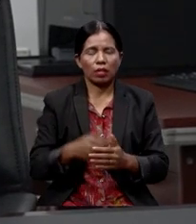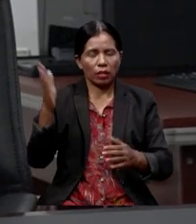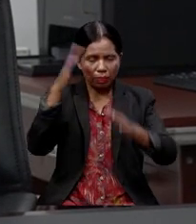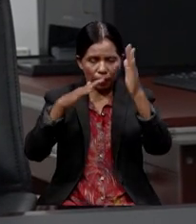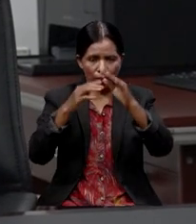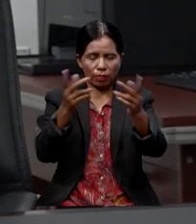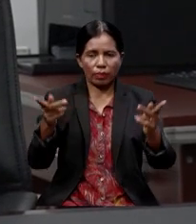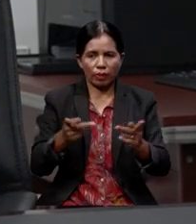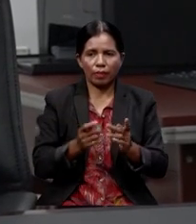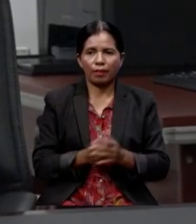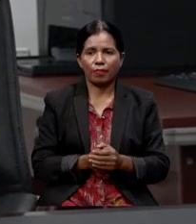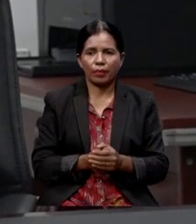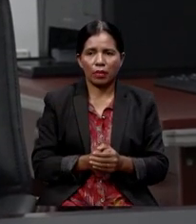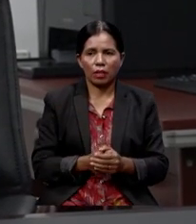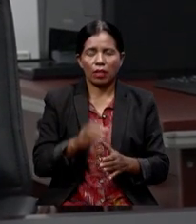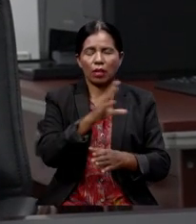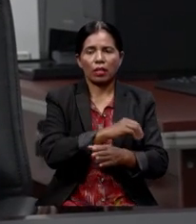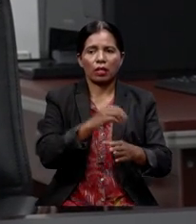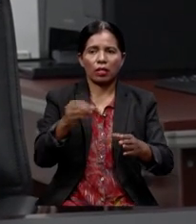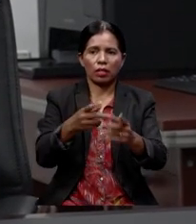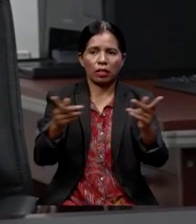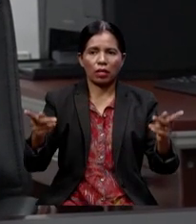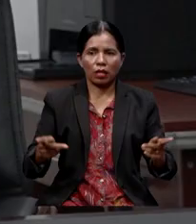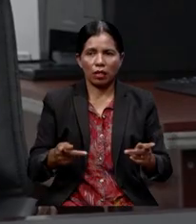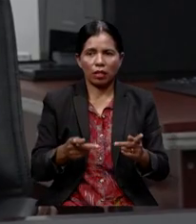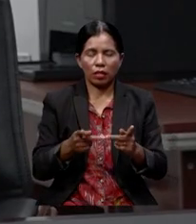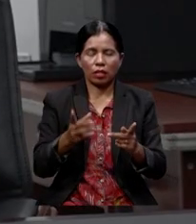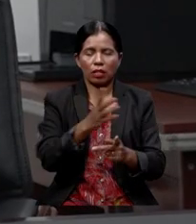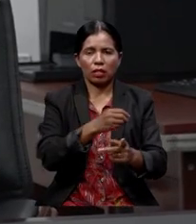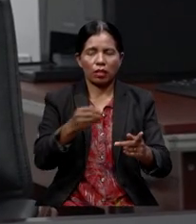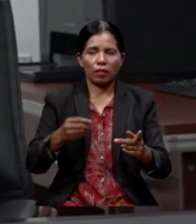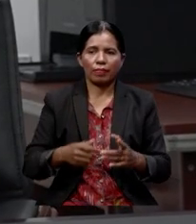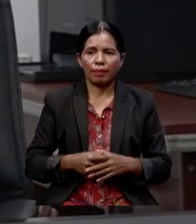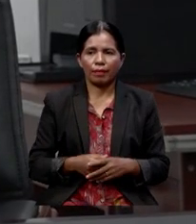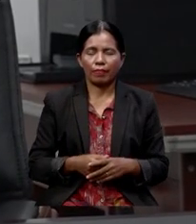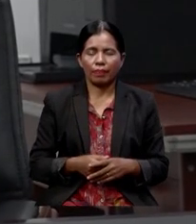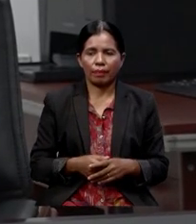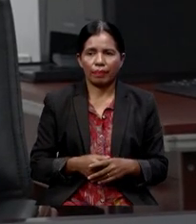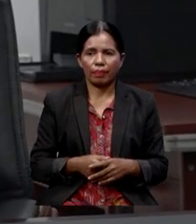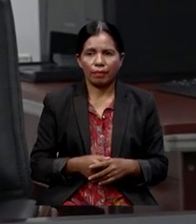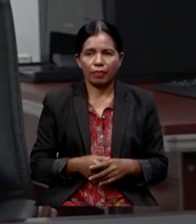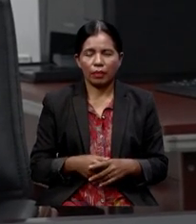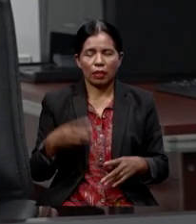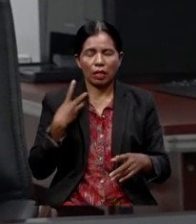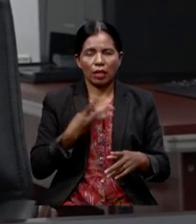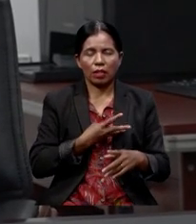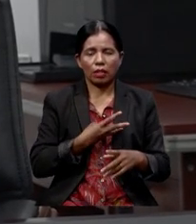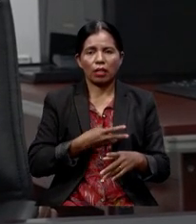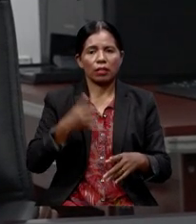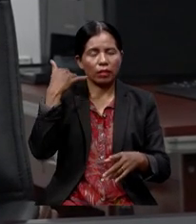acontecimento ia cruz ia cruz oven ia leten e ita kontaktu keras bai